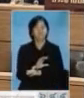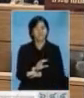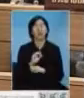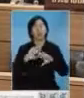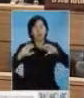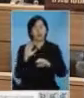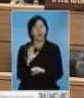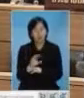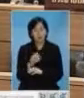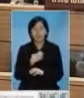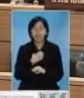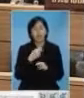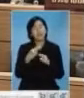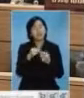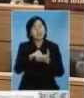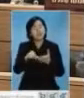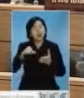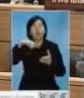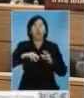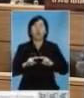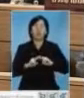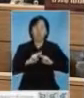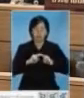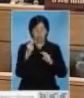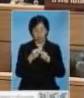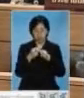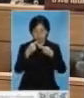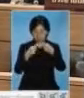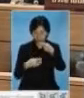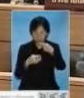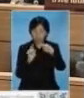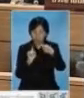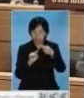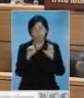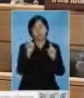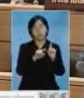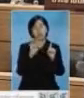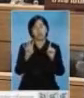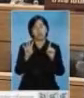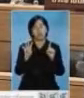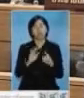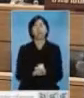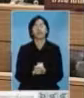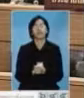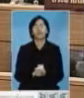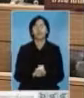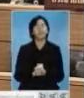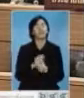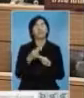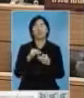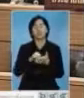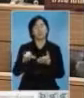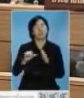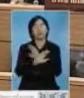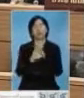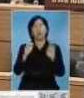ากจะถอดถอนองค์กรอิสระเข้าชื่อกันเพียง1ใน4ก็สามารถยื่นเรื่องถอดถอนได้แล้วเมื่อเ